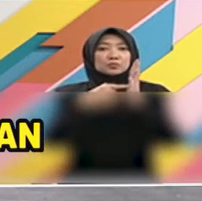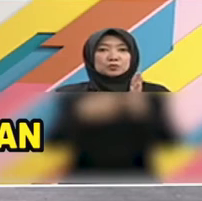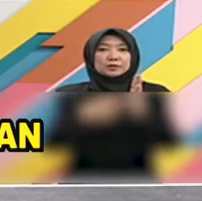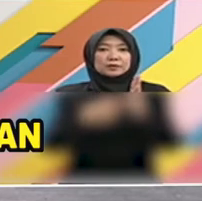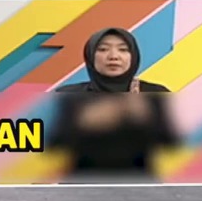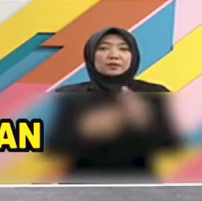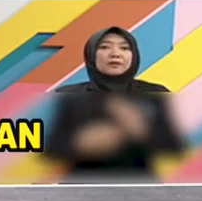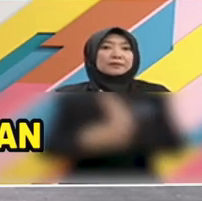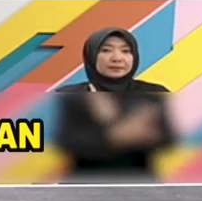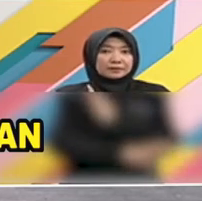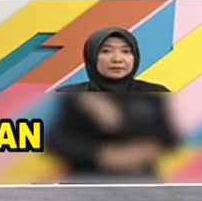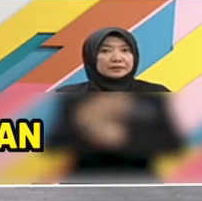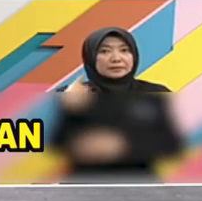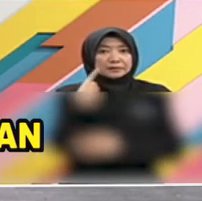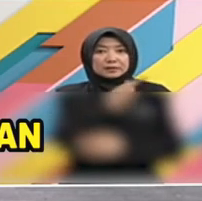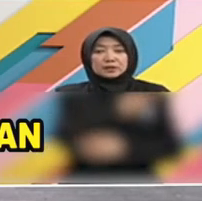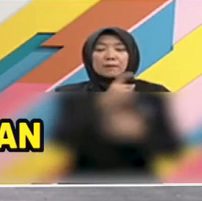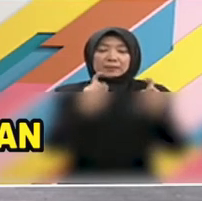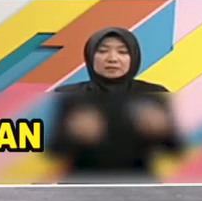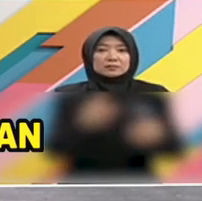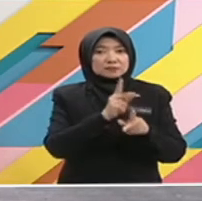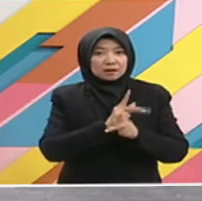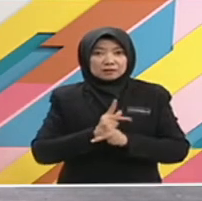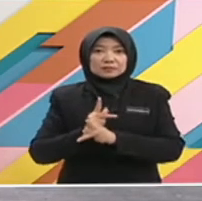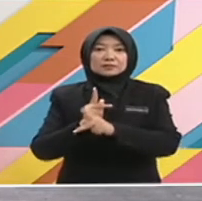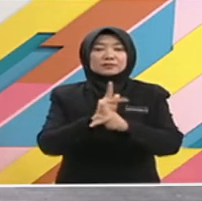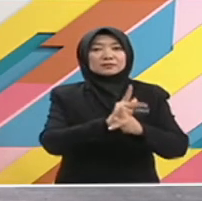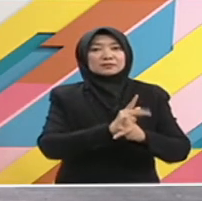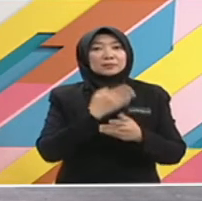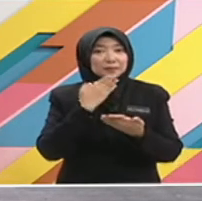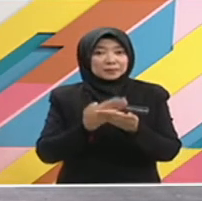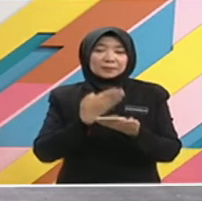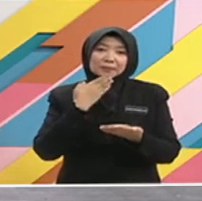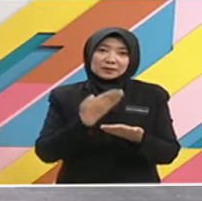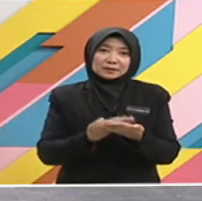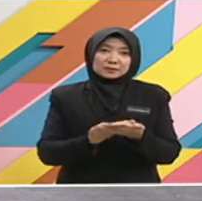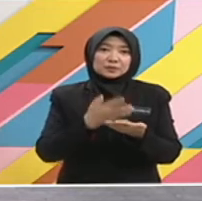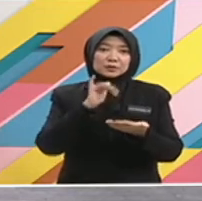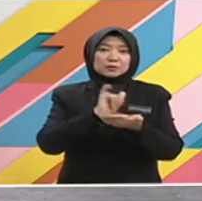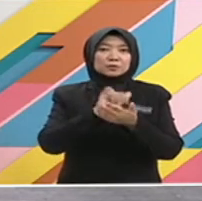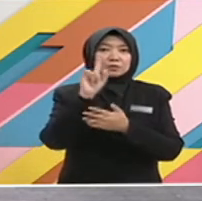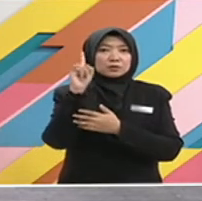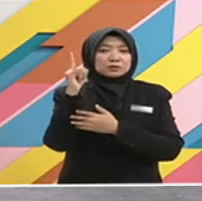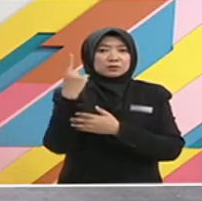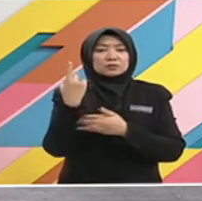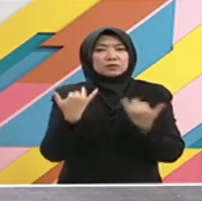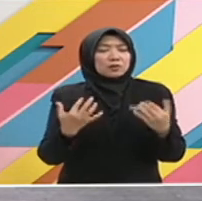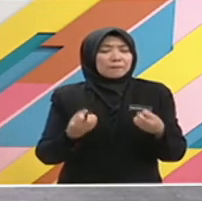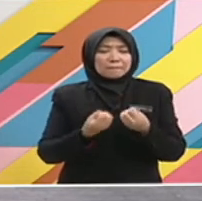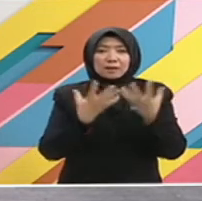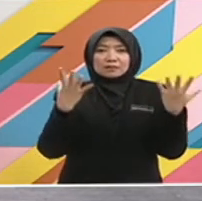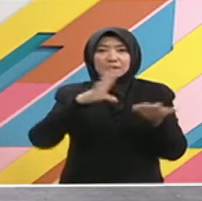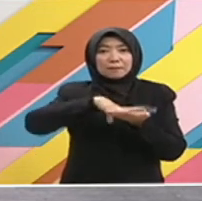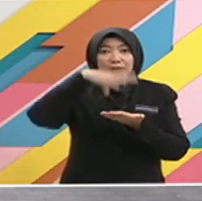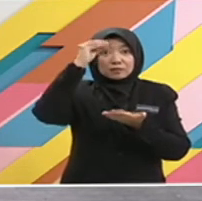sayangi, kita kena jaga dan pelihara identiti negara kita ya. Okey. Baiklah, setakat ini saya rasa banyak dah yang kita pelajari hari di kelas